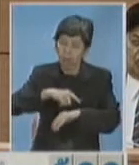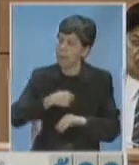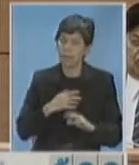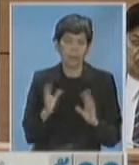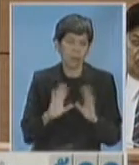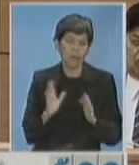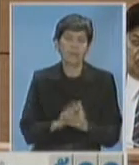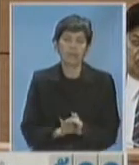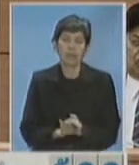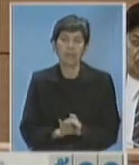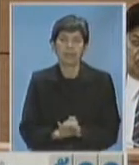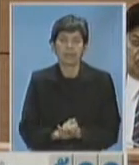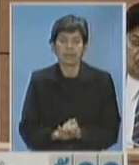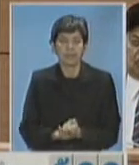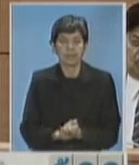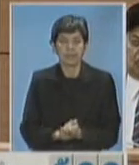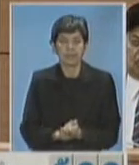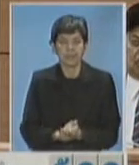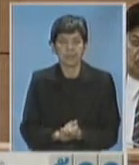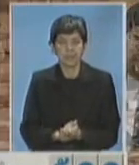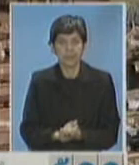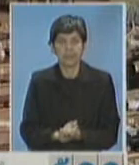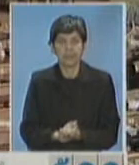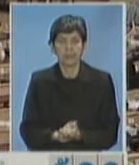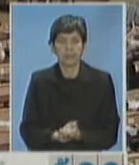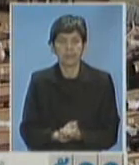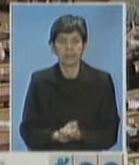นะครับขอกราบเรียนมาด้วยความเคารพครับ